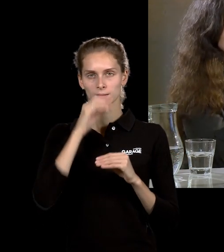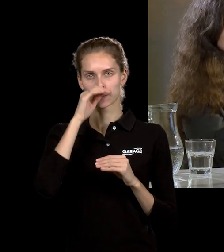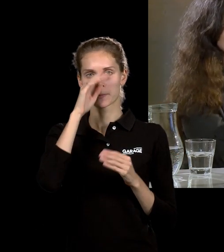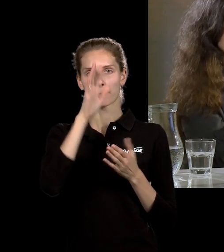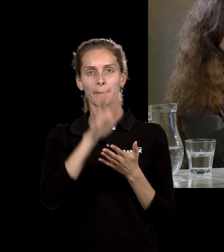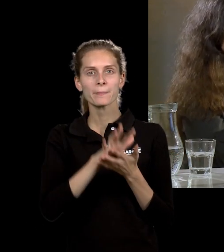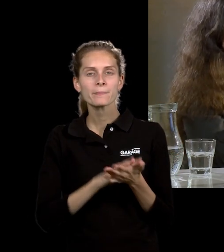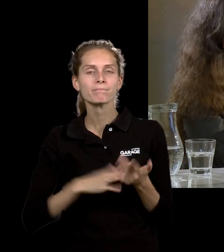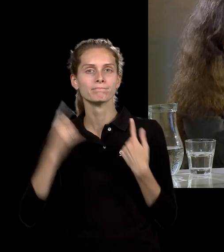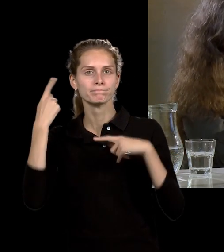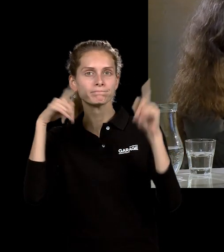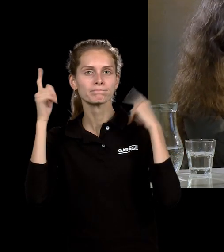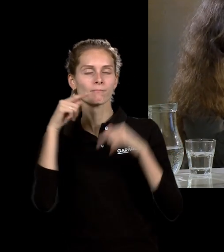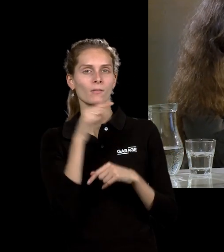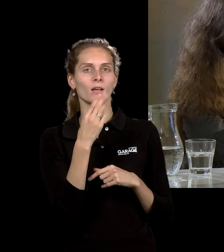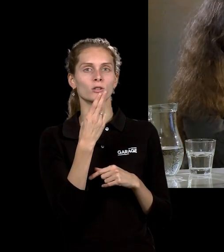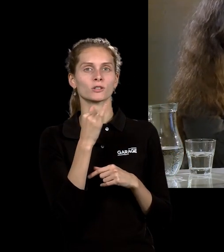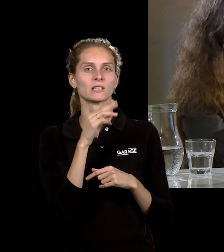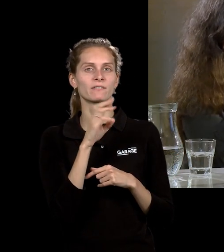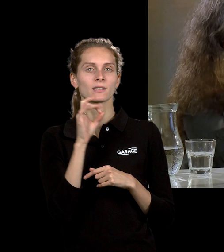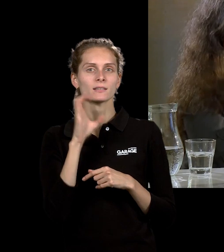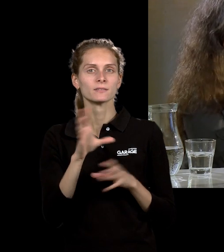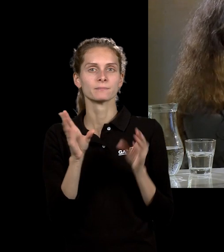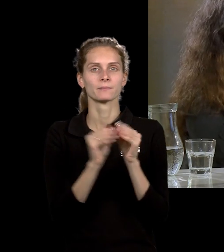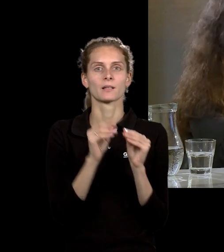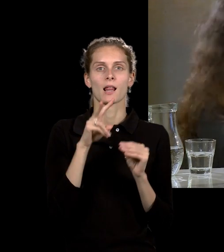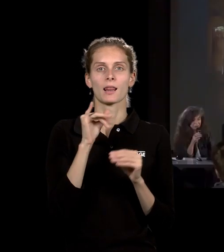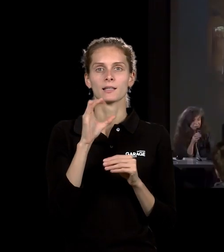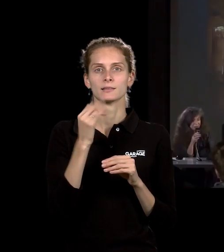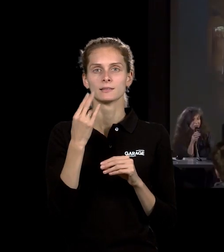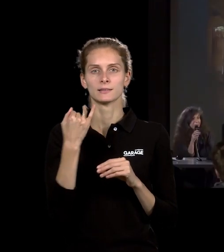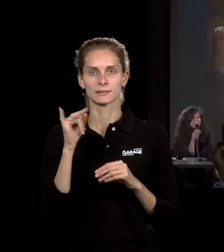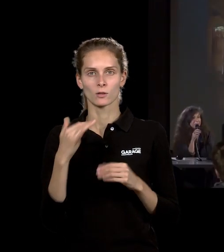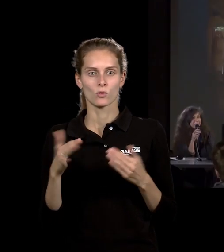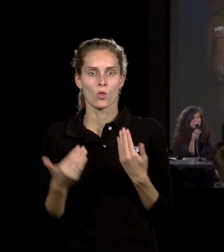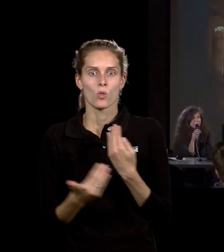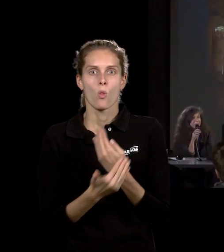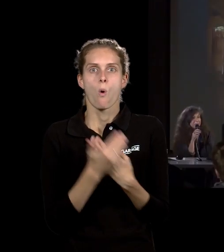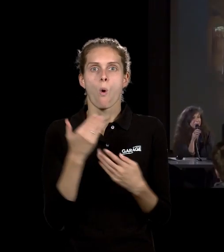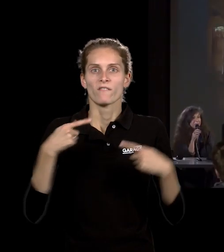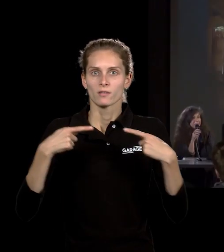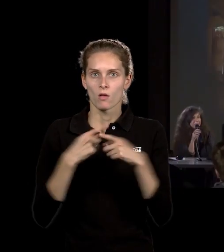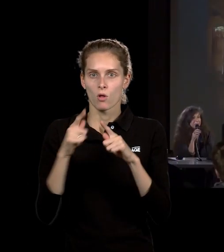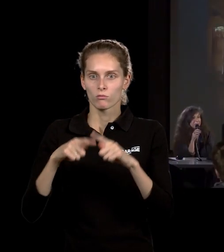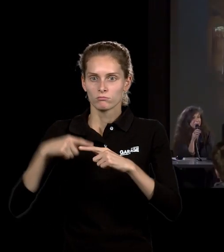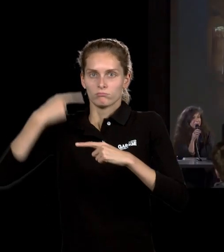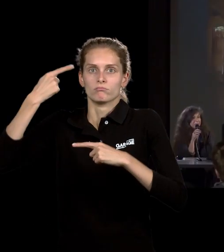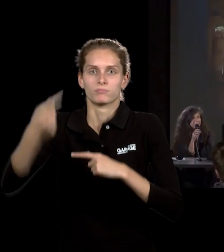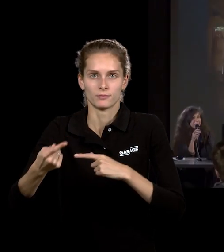что придумывал Лисицкий со Швитерсом, но уже на другом, так сказать, технологическом витке.